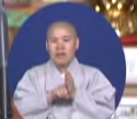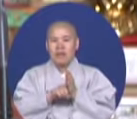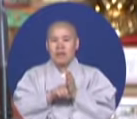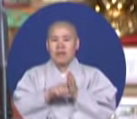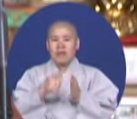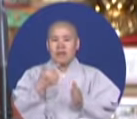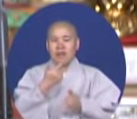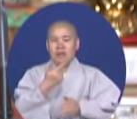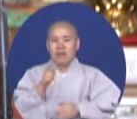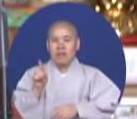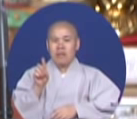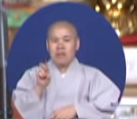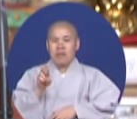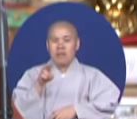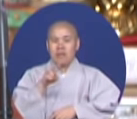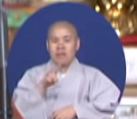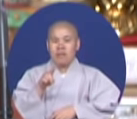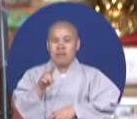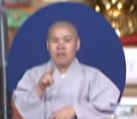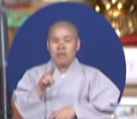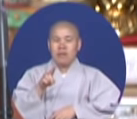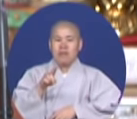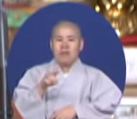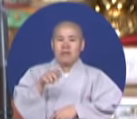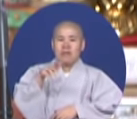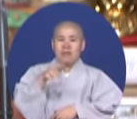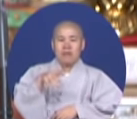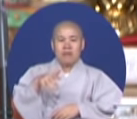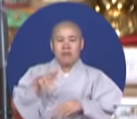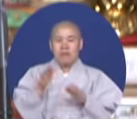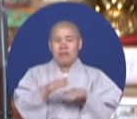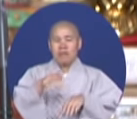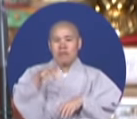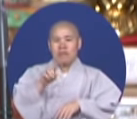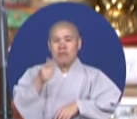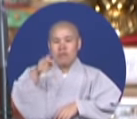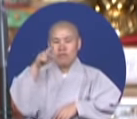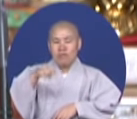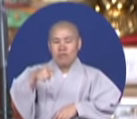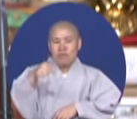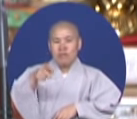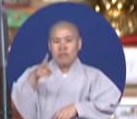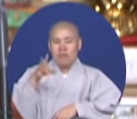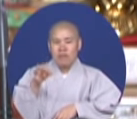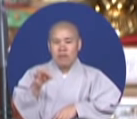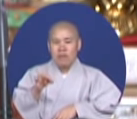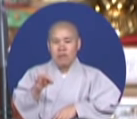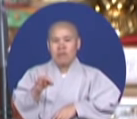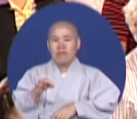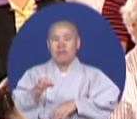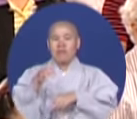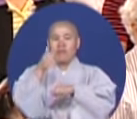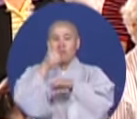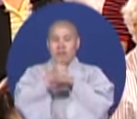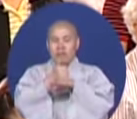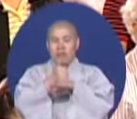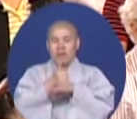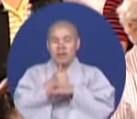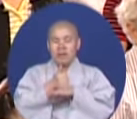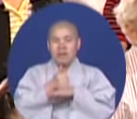나무상주 시방불, 시방법, 시방성 다 끝나고 나서 그 다음에 뭐가 있죠?